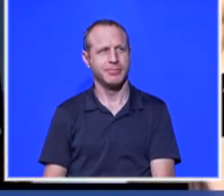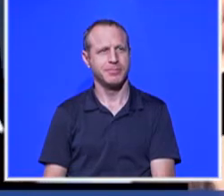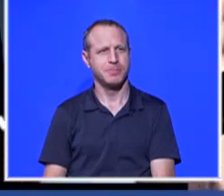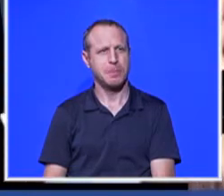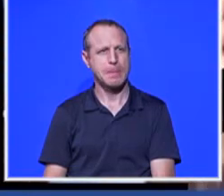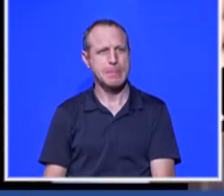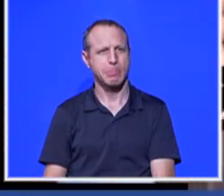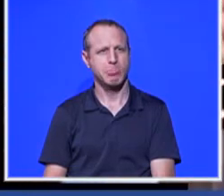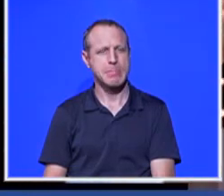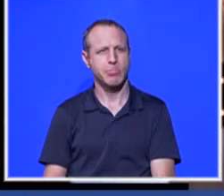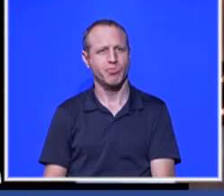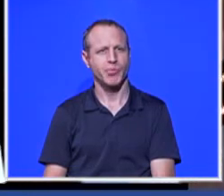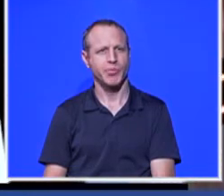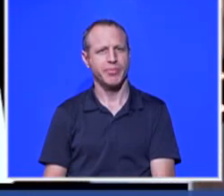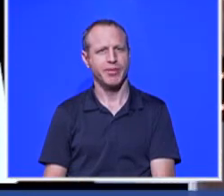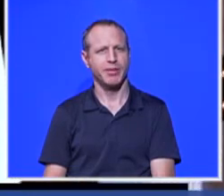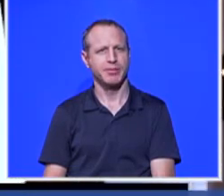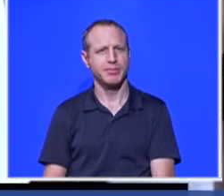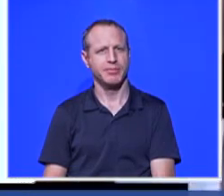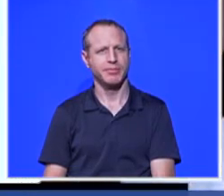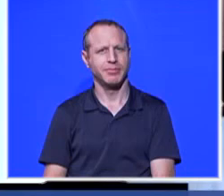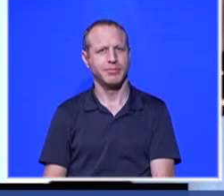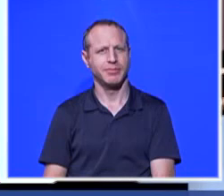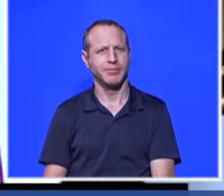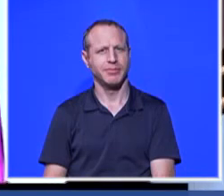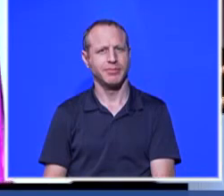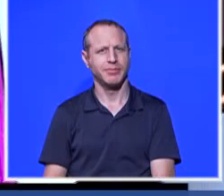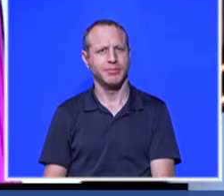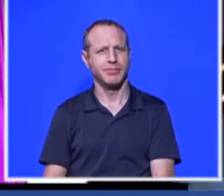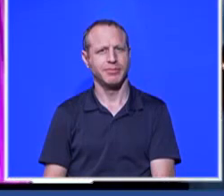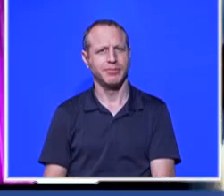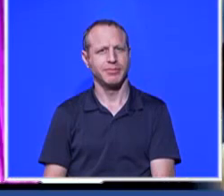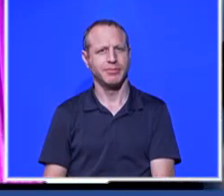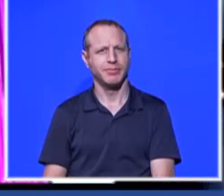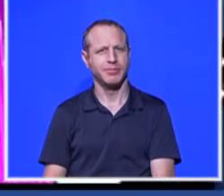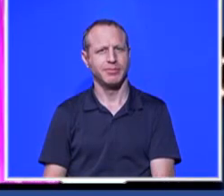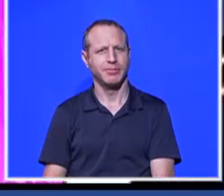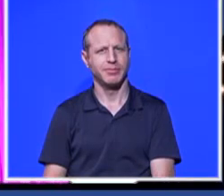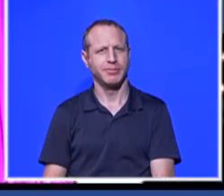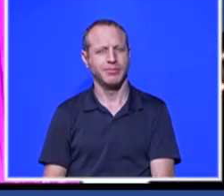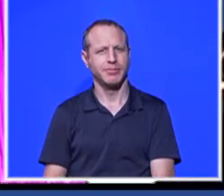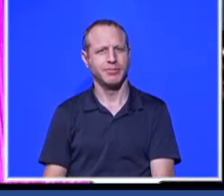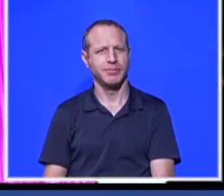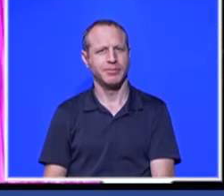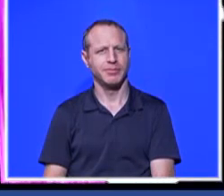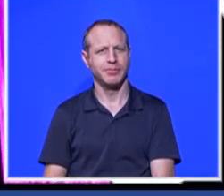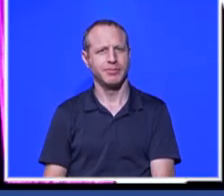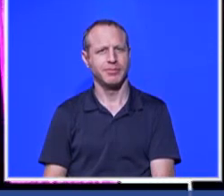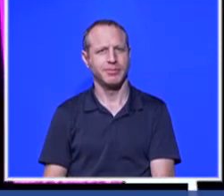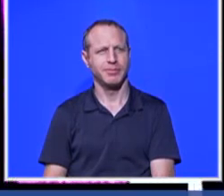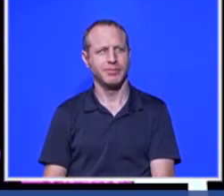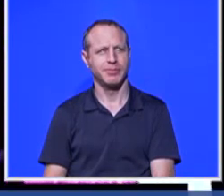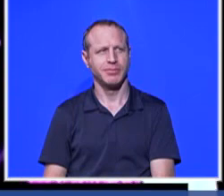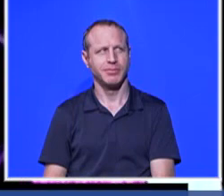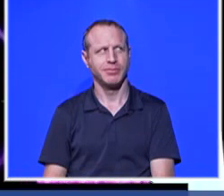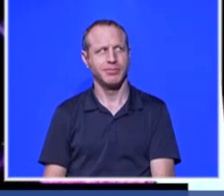نعيش نحن بدنا نتمتع بحياتنا اللي باقية بحياة اولادنا بدنا نشوف ايام حلوة لاولادنا زمان ما